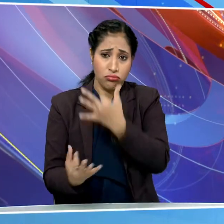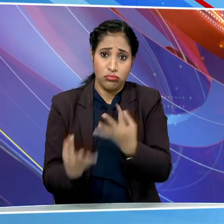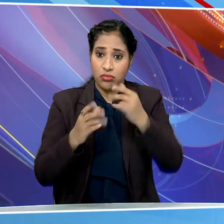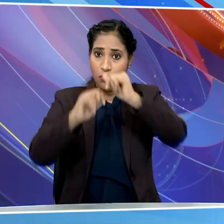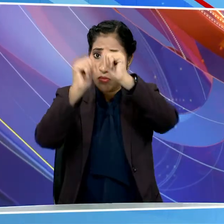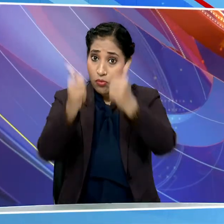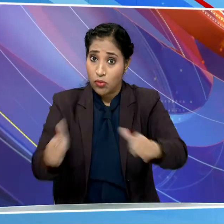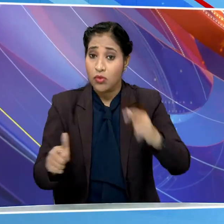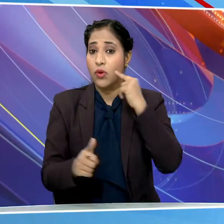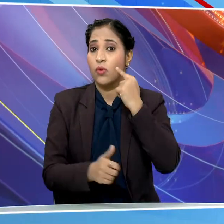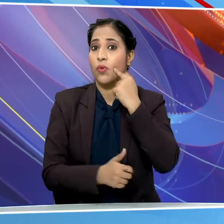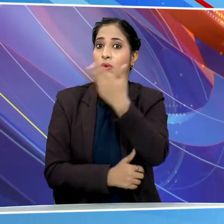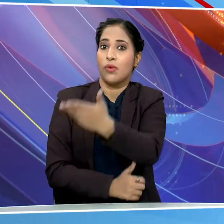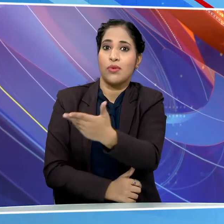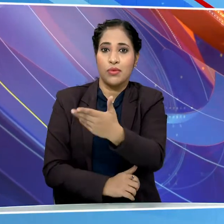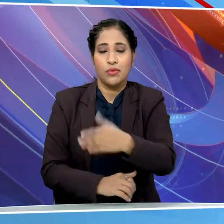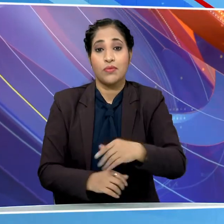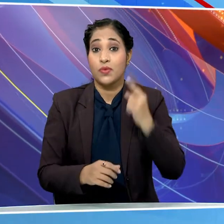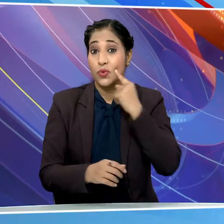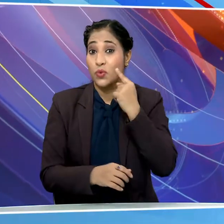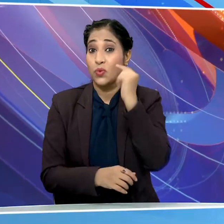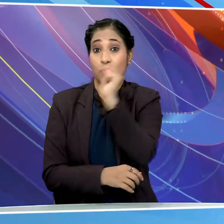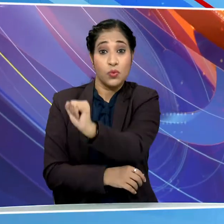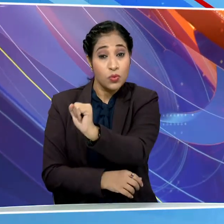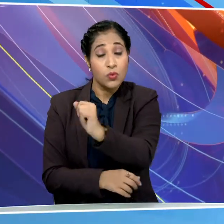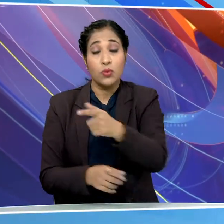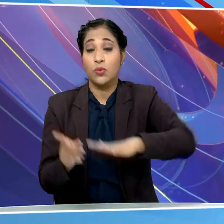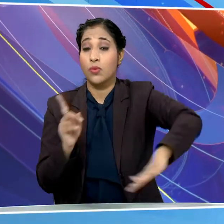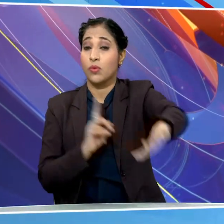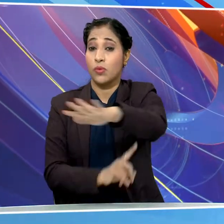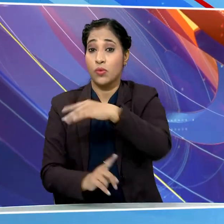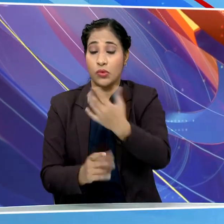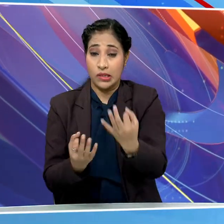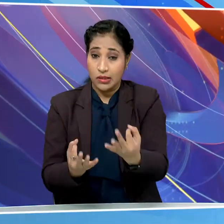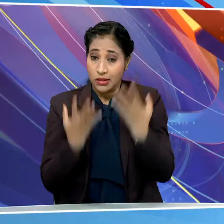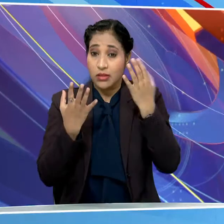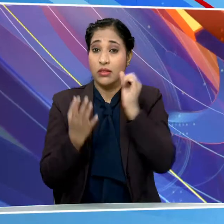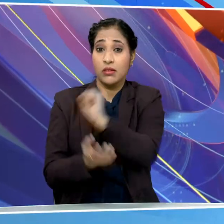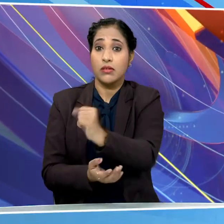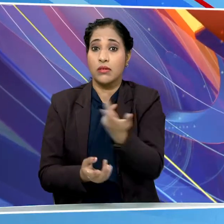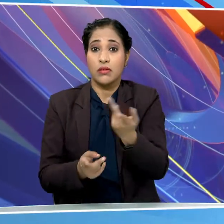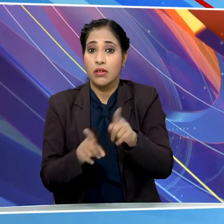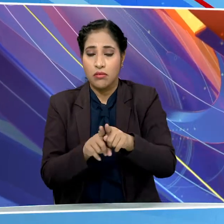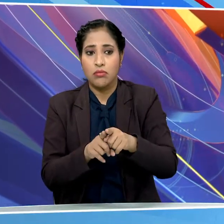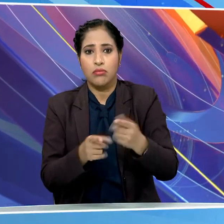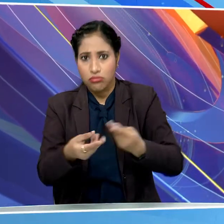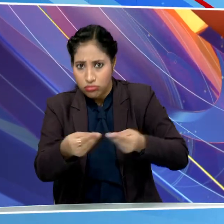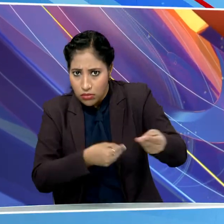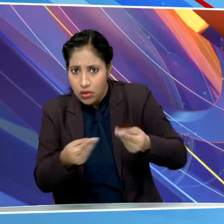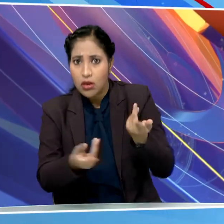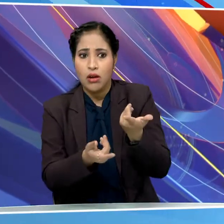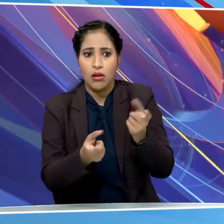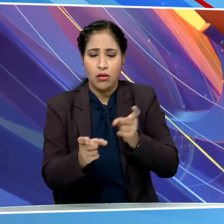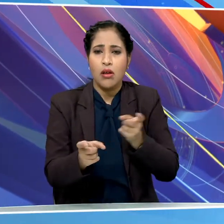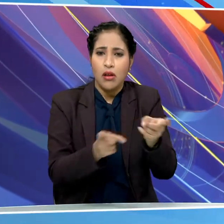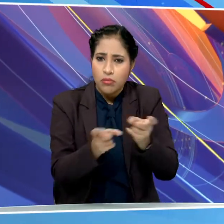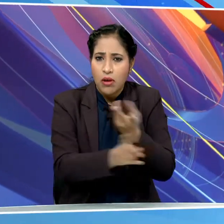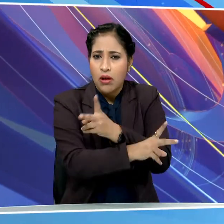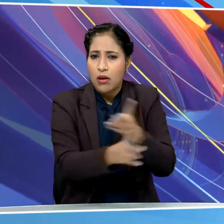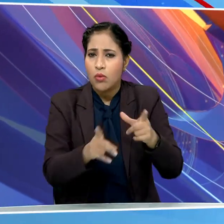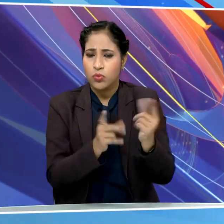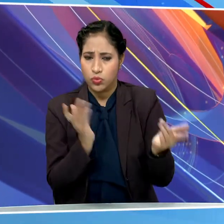मॉडल बन चुका है। इंदौर ने विशेष रूप से वेस्ट मैनेजमेंट, कार्बन क्रेडिट्स,